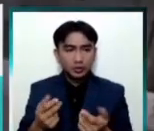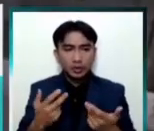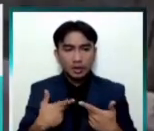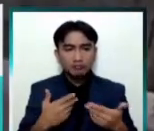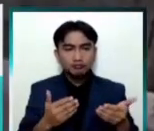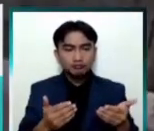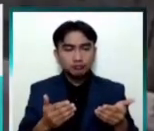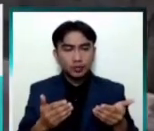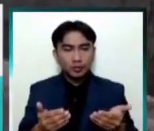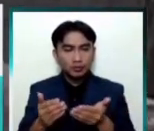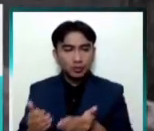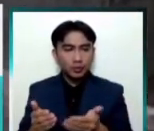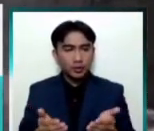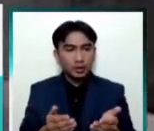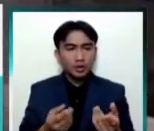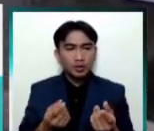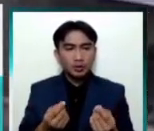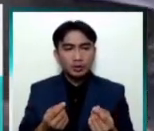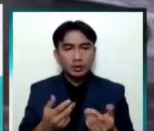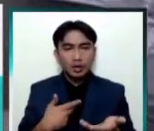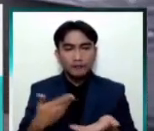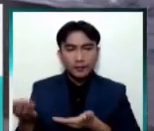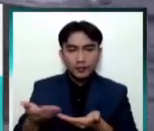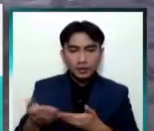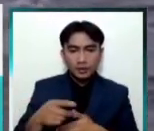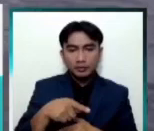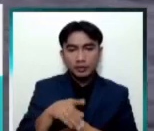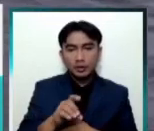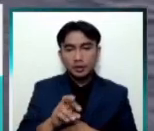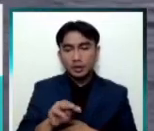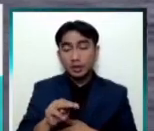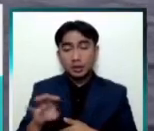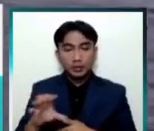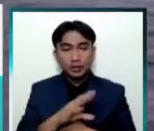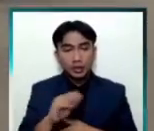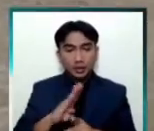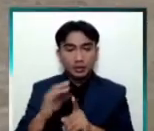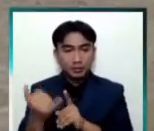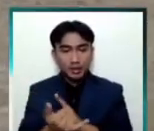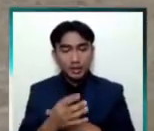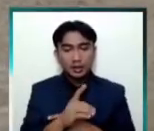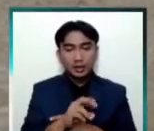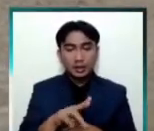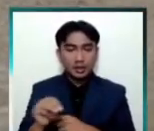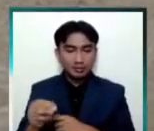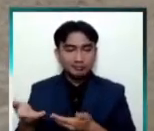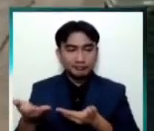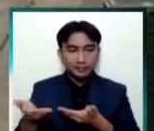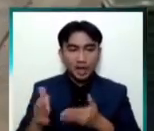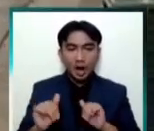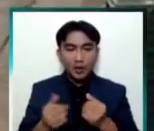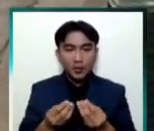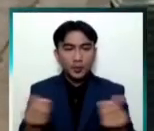coordination ng PEDRIMO with the NDRIMOs and barangay DRM. Bukod sa Batanes,